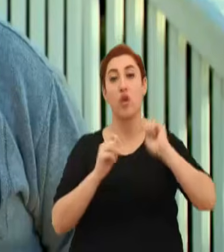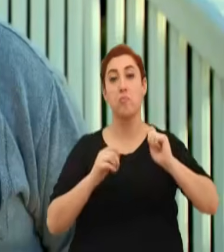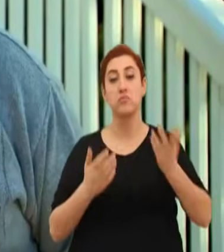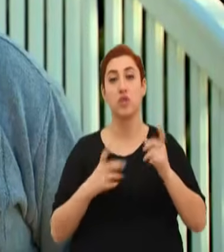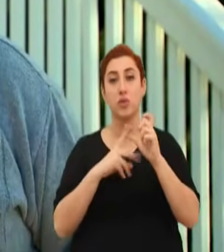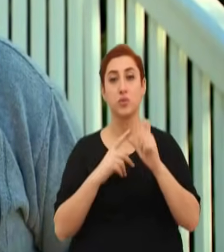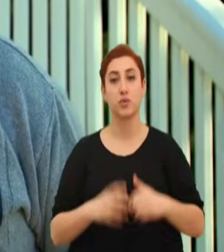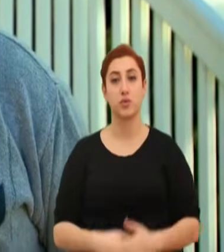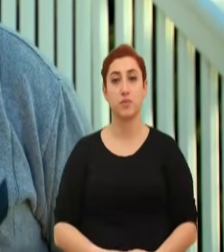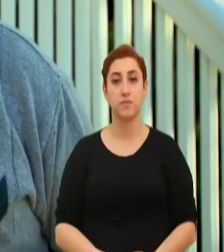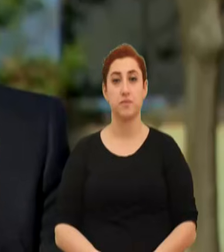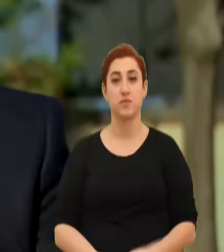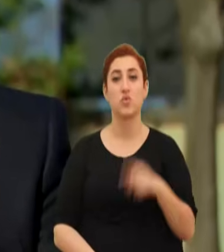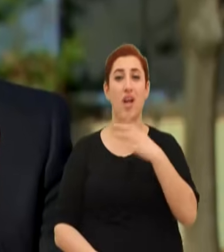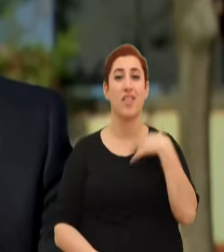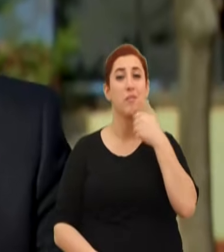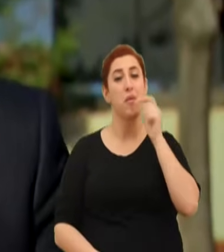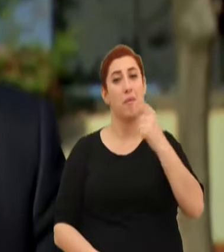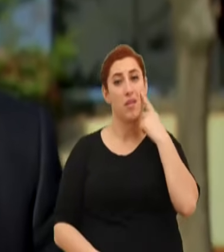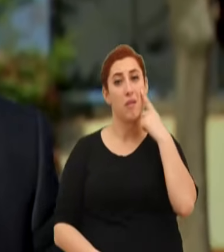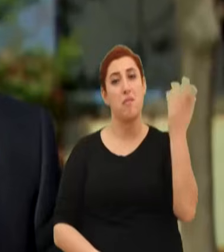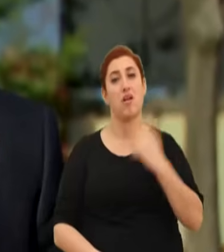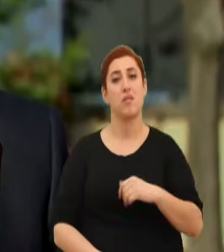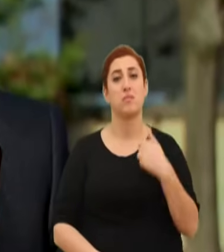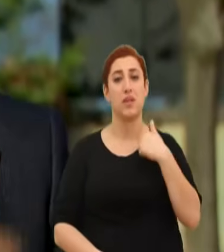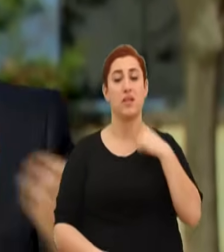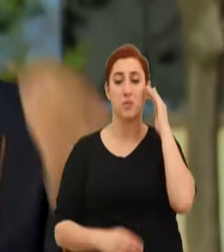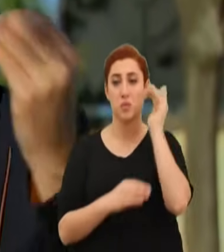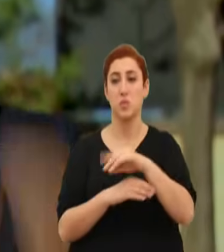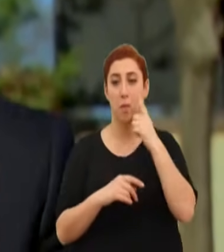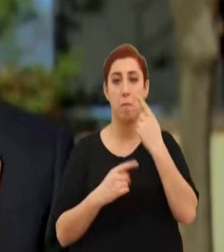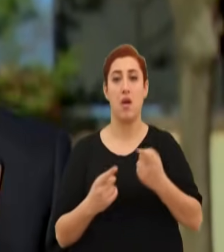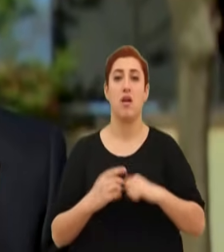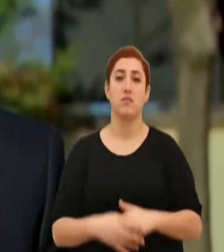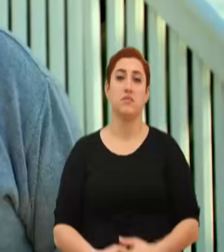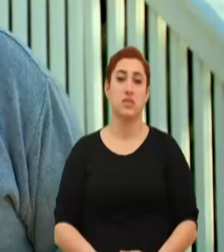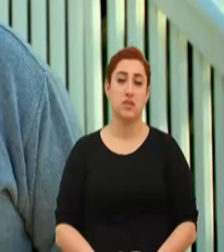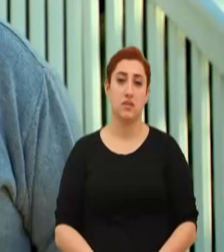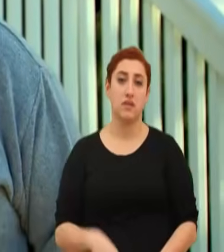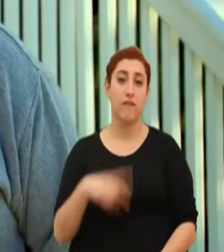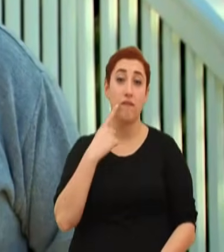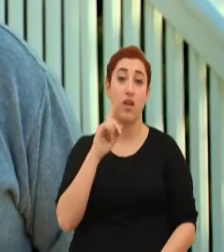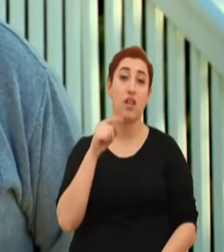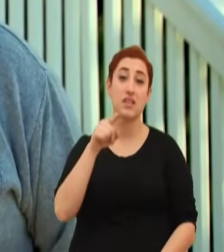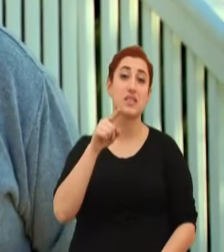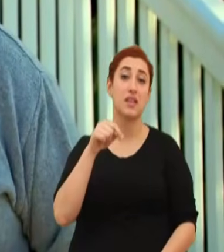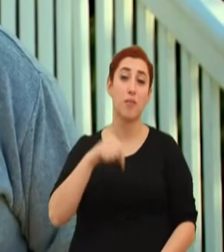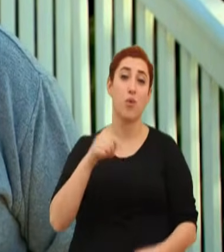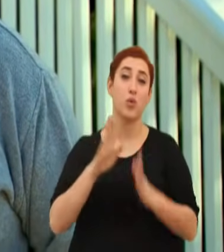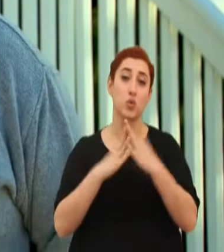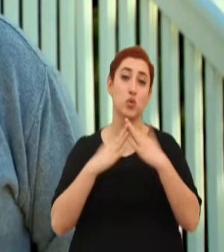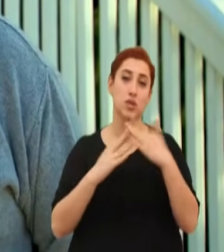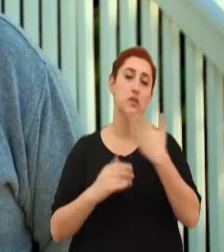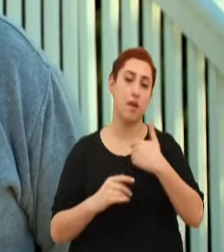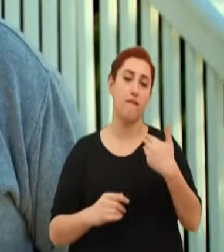Şükrü. Şu benim annemin babamın yaptığına bakar mısın ya? Beni düşürdükleri duruma bakar mısın Şükrü? Vallahi seni ve